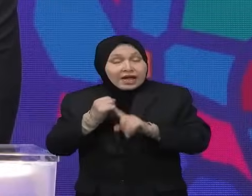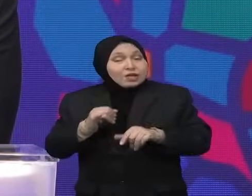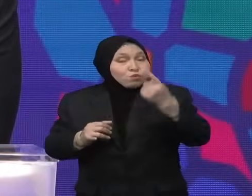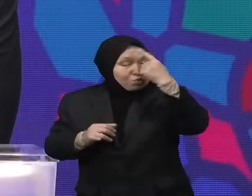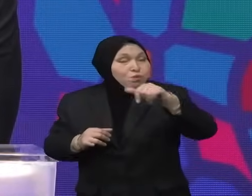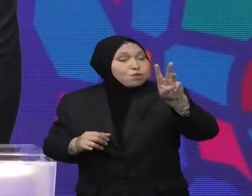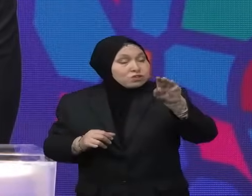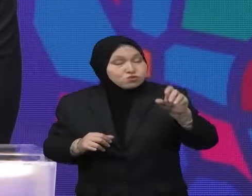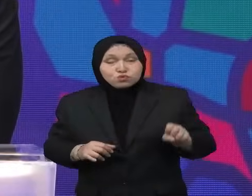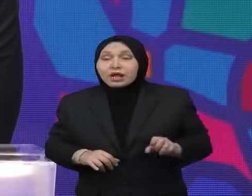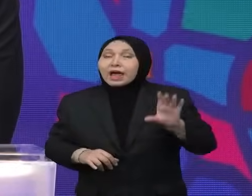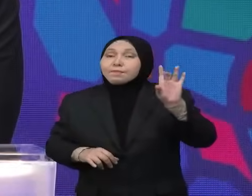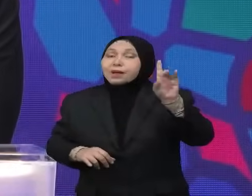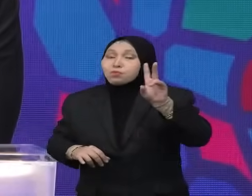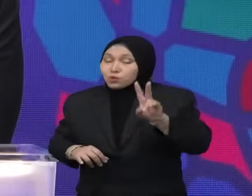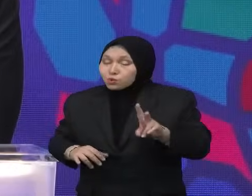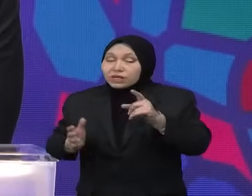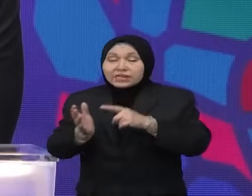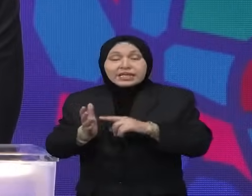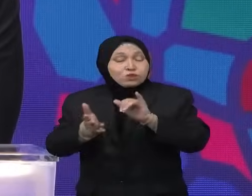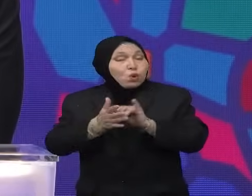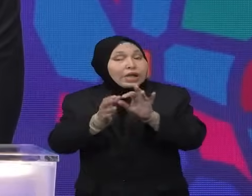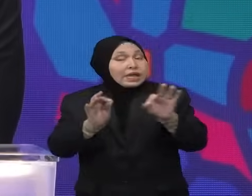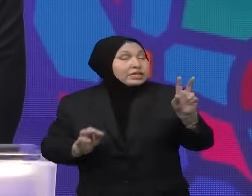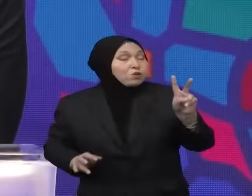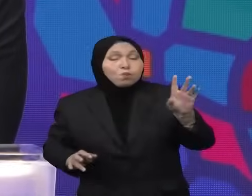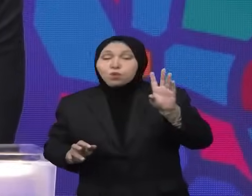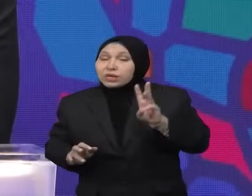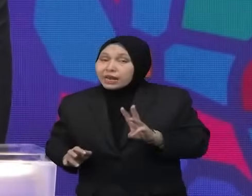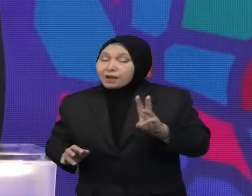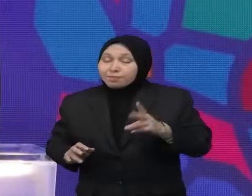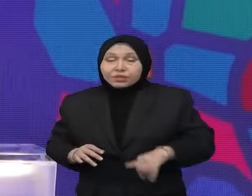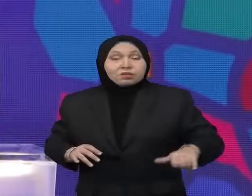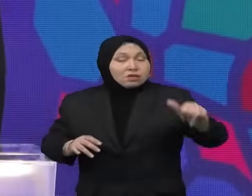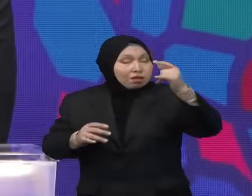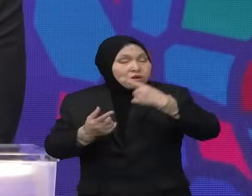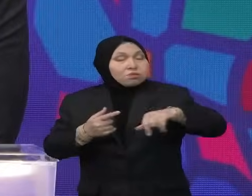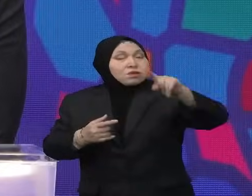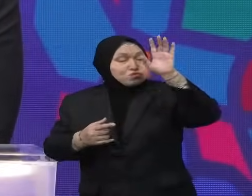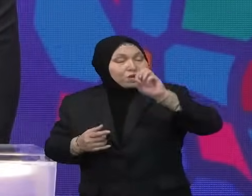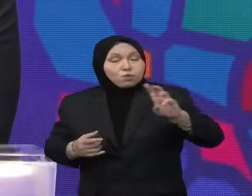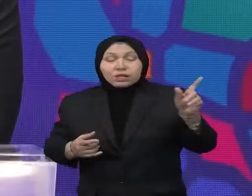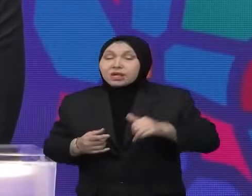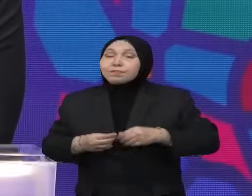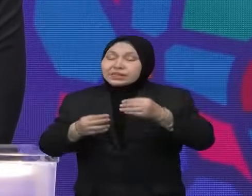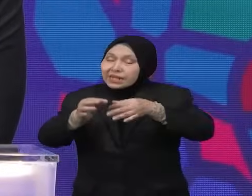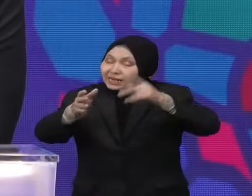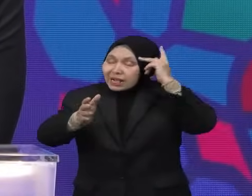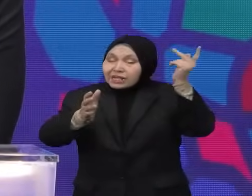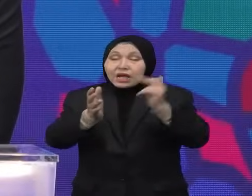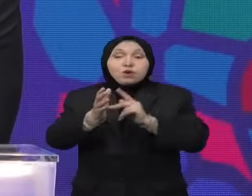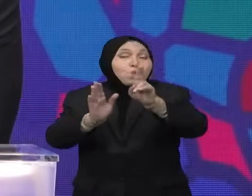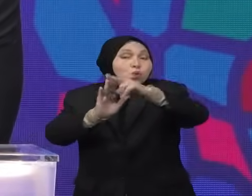bagi muka surat 82 ini, iaitu ayat yang ke-26, bagaimana Allah Subhanahu Wa Taala menerangkan hukum hakam ataupun